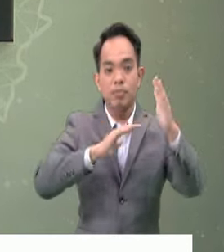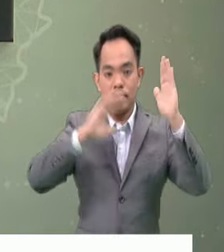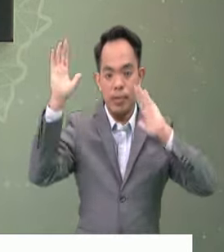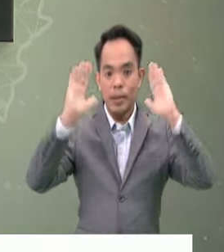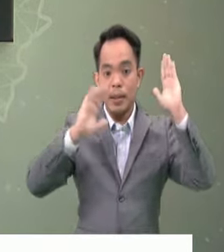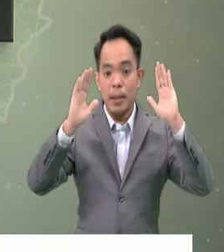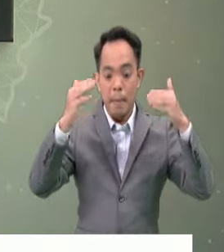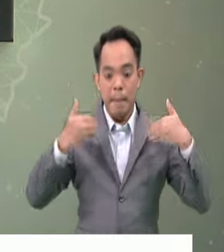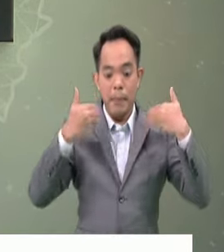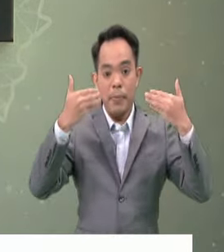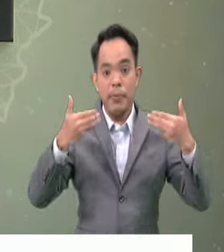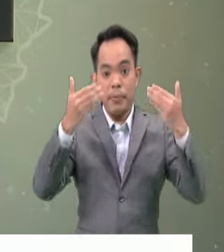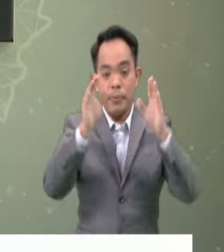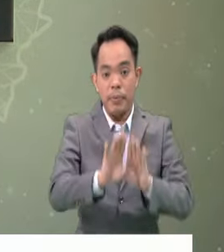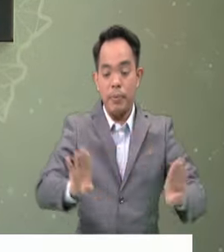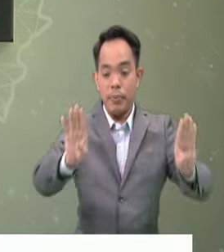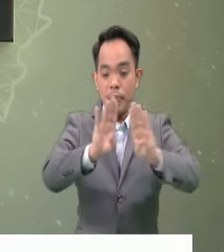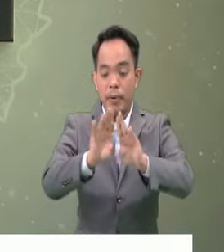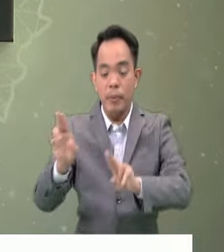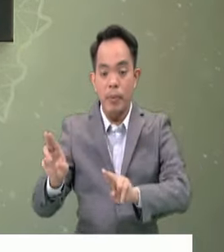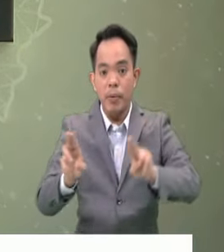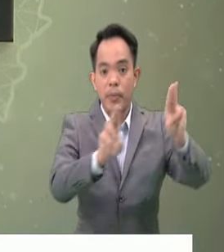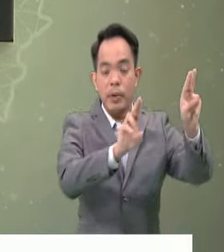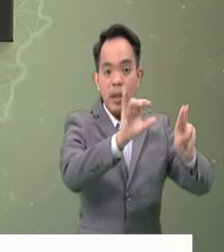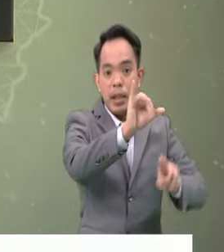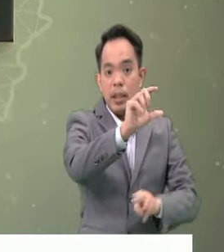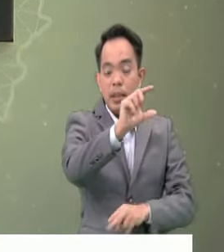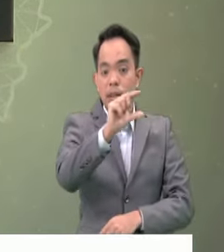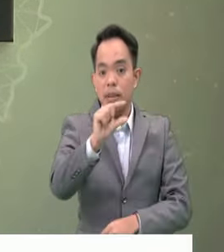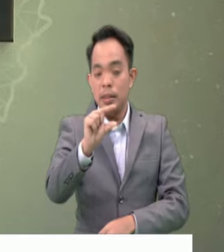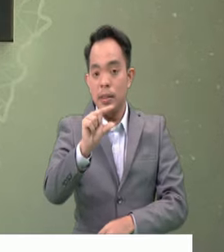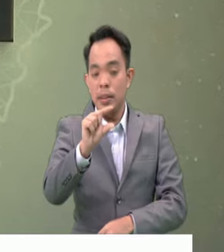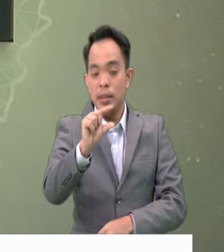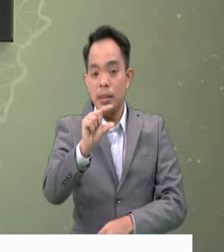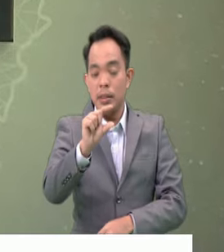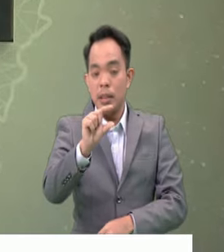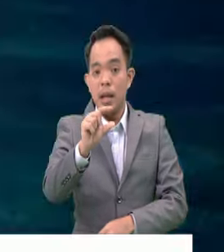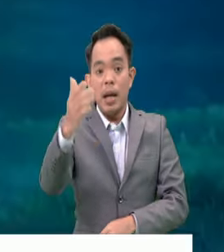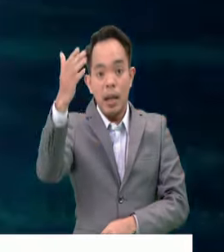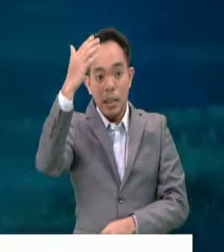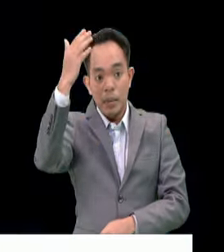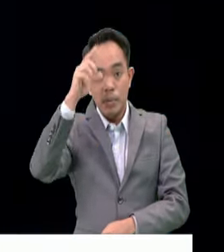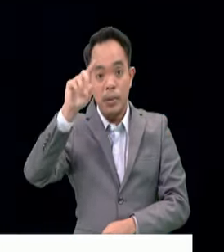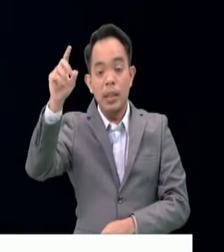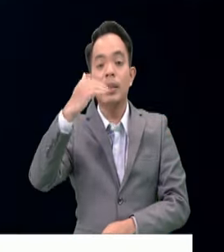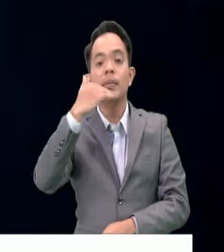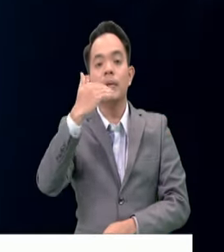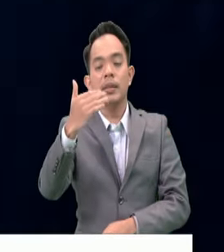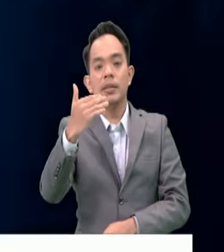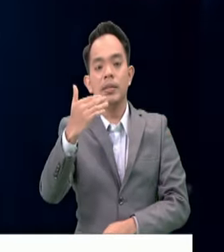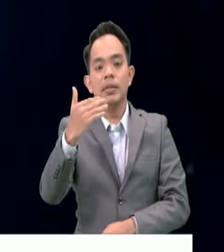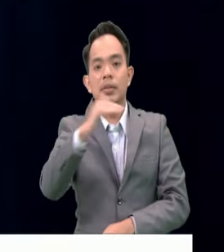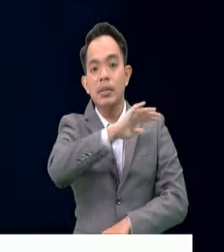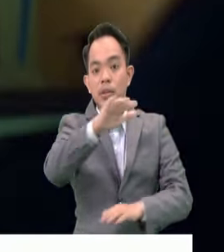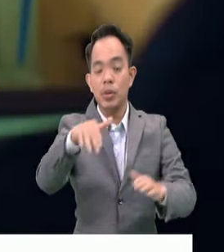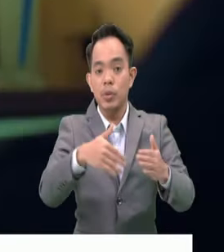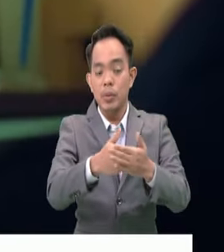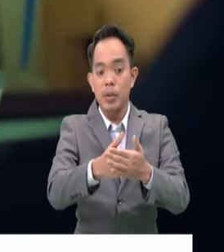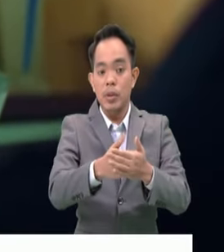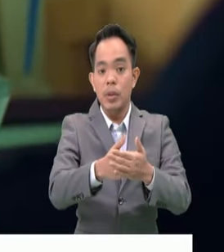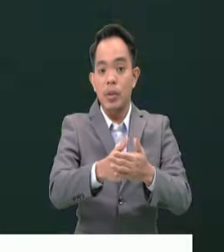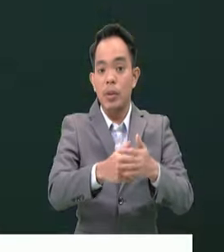Berita gembira itu dimaklumkan menerusi hantaran terbaru di akaun Instagram Astro Shaw pada Sabtu, iaitu alhamdulillah, terima kasih semua, Sharif filem nombor 1